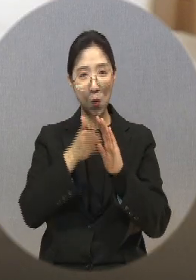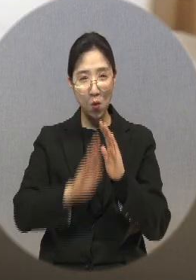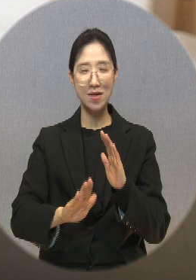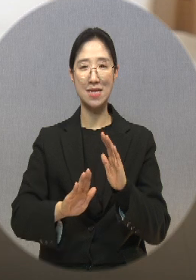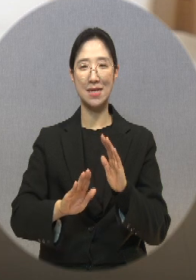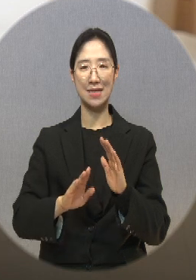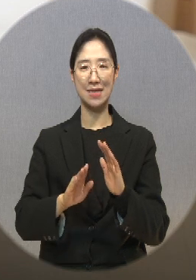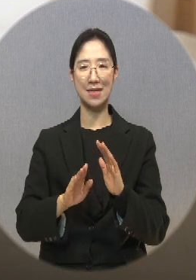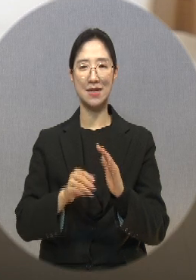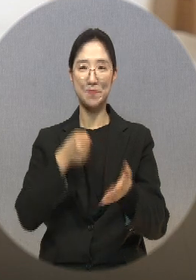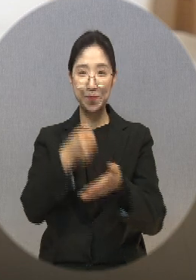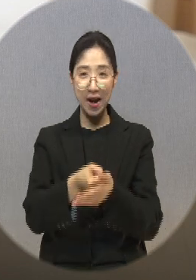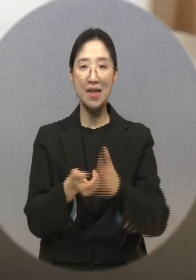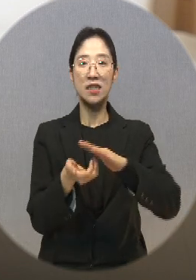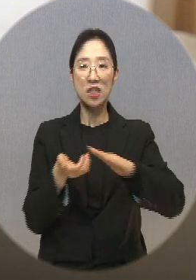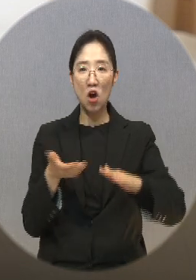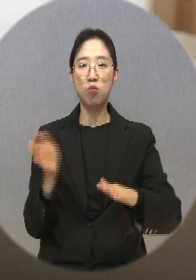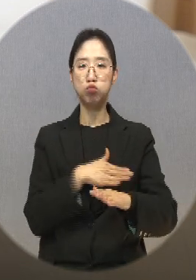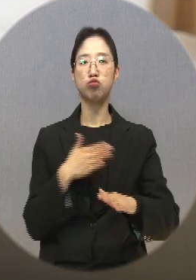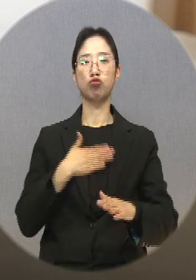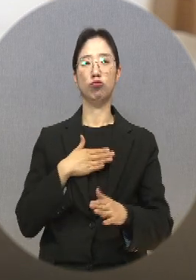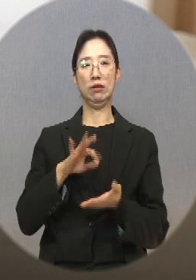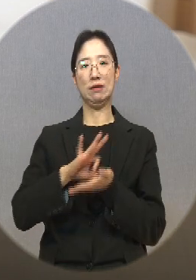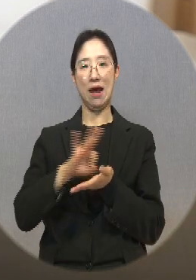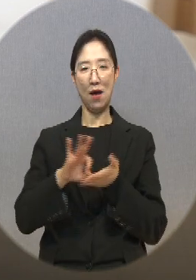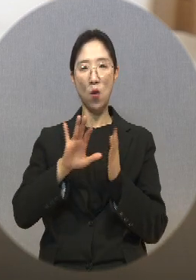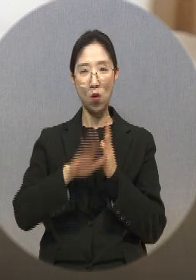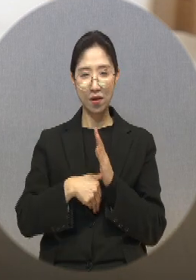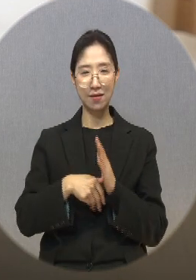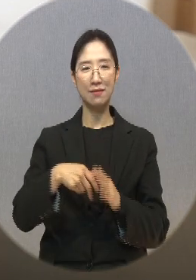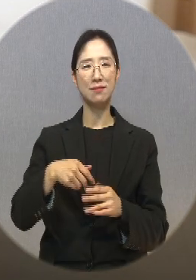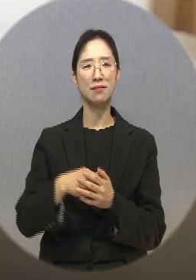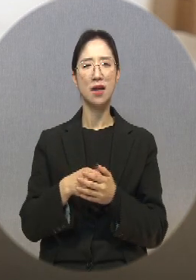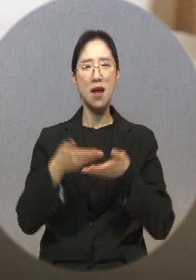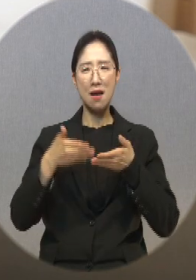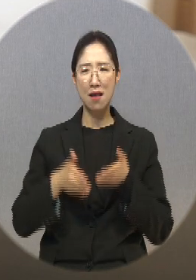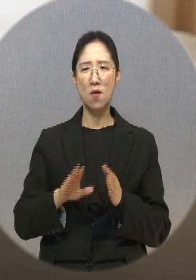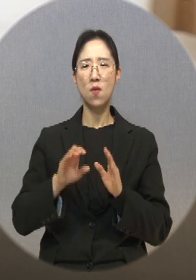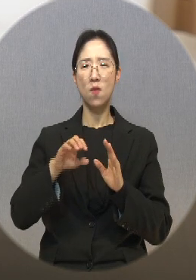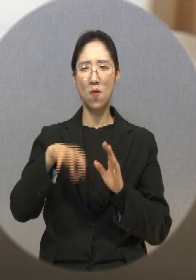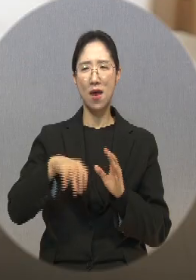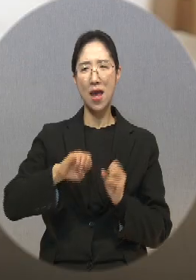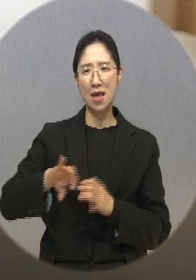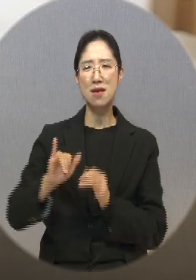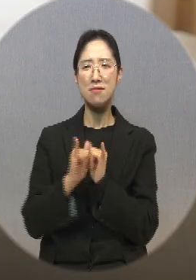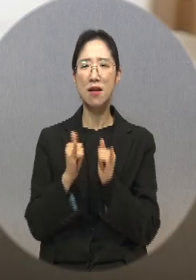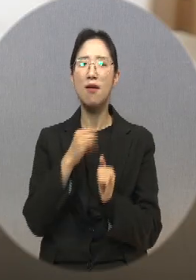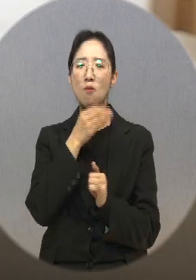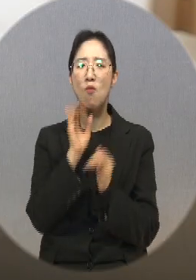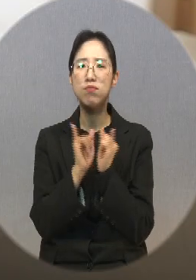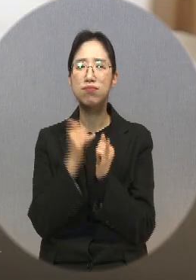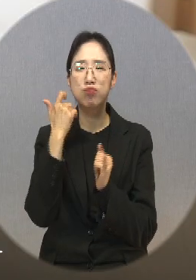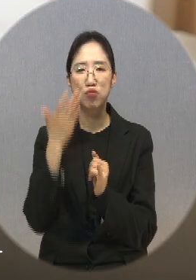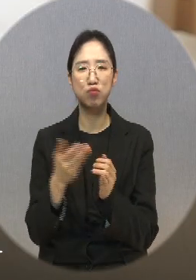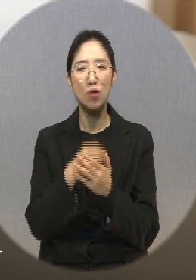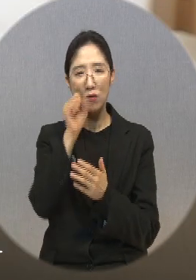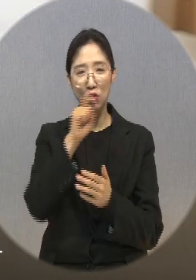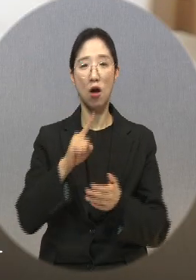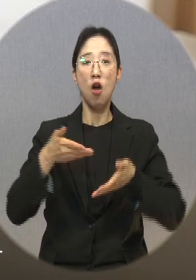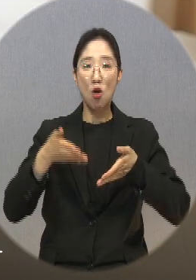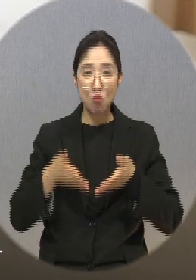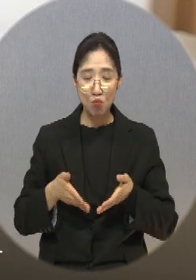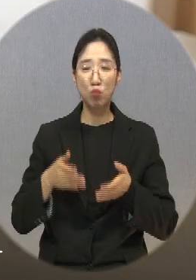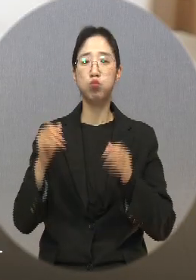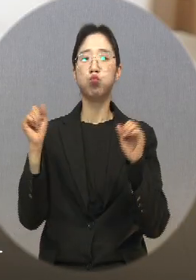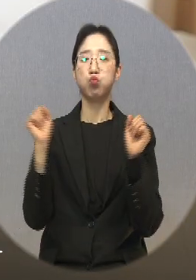공식적으로 이게 확산되기 전에 저희가 사용을 할 때 실향민 어르신이 그 얘기를 하셨어요. 그래서 뭐가 좋아요 했더니 푹이 고향인